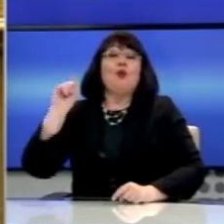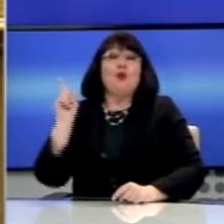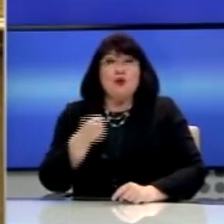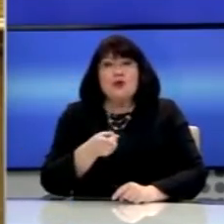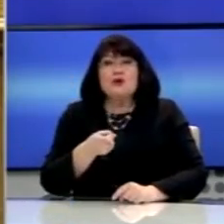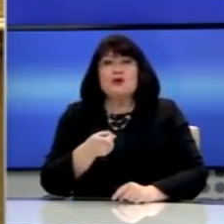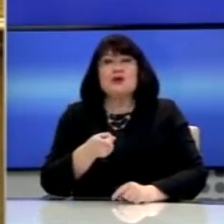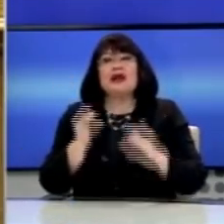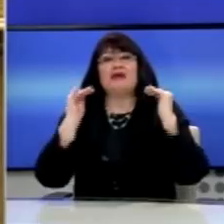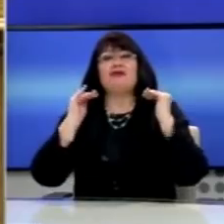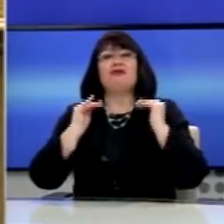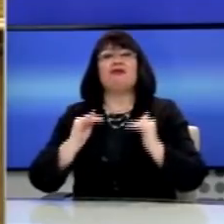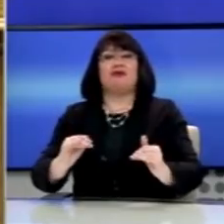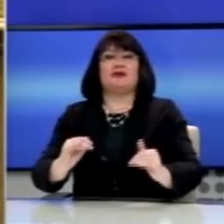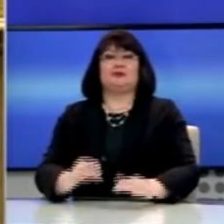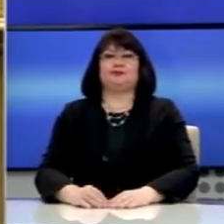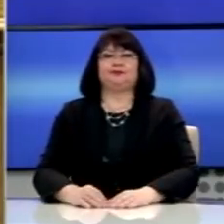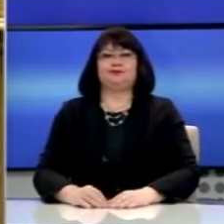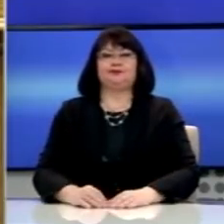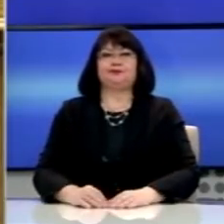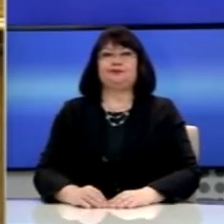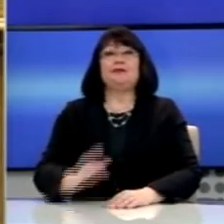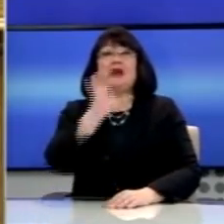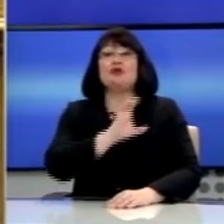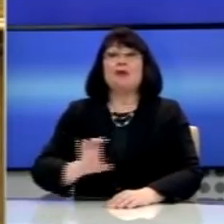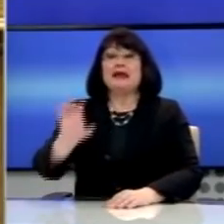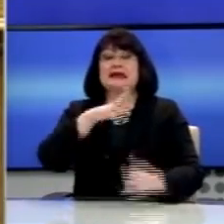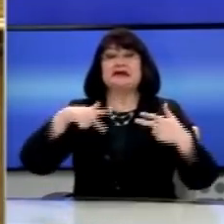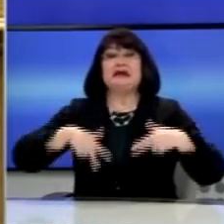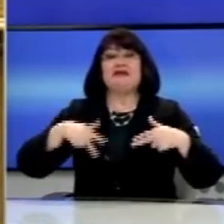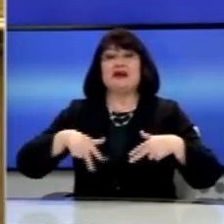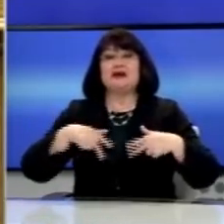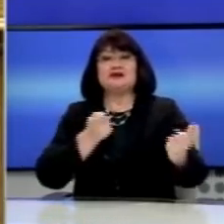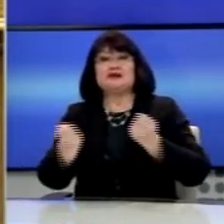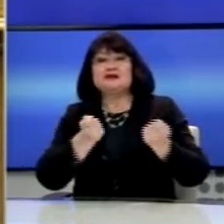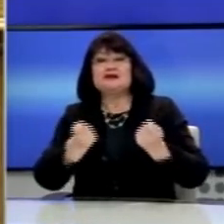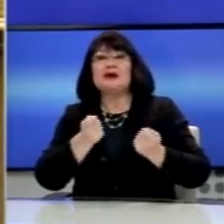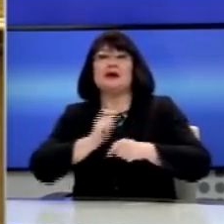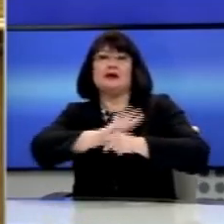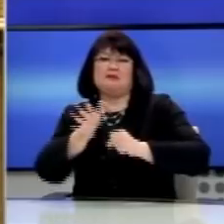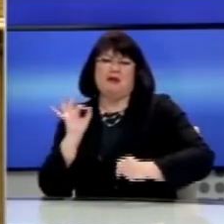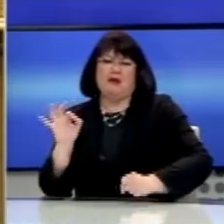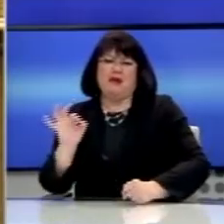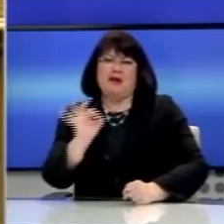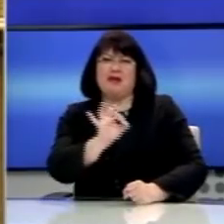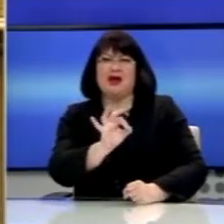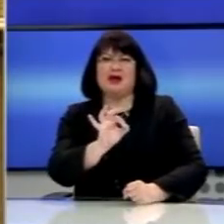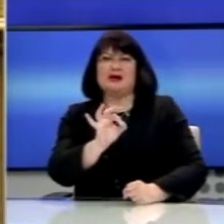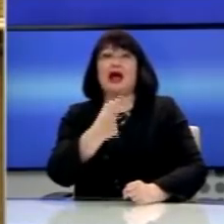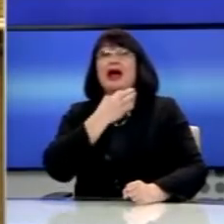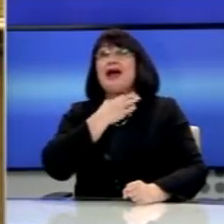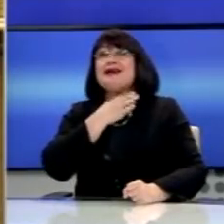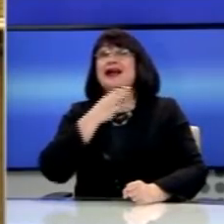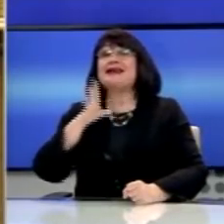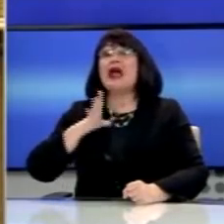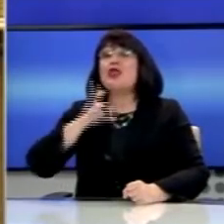εξαιρέσεις, ακολουθήσατε. Όλες οι ευρωπαϊκές κυβερνήσεις διαχειρίζονται την πανδημία με πηξίδα όχι τις ανάγκες